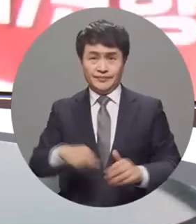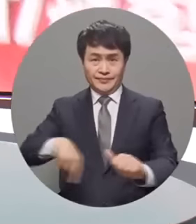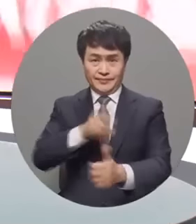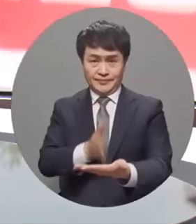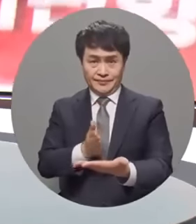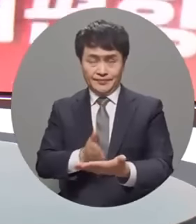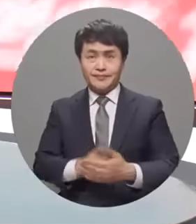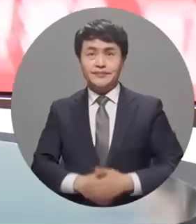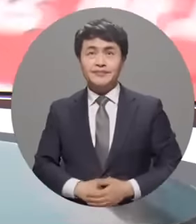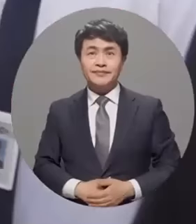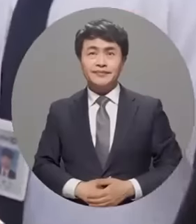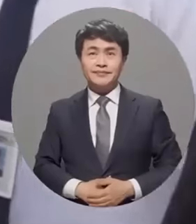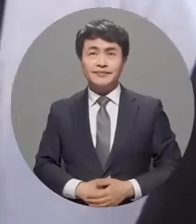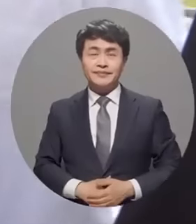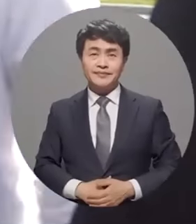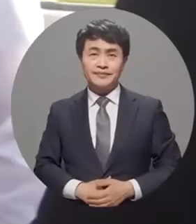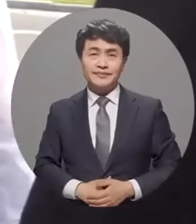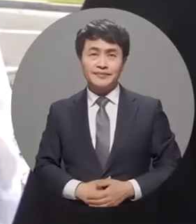보도합니다.